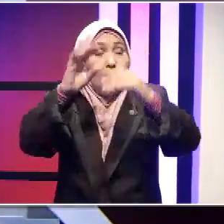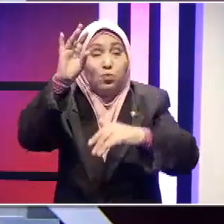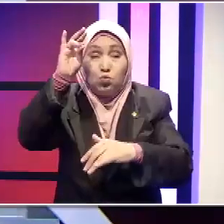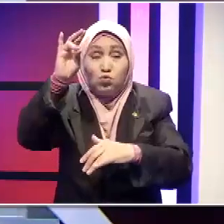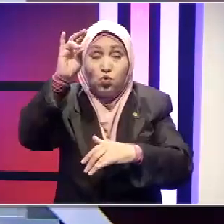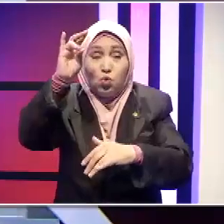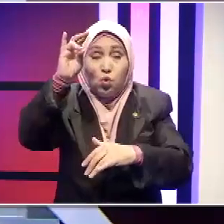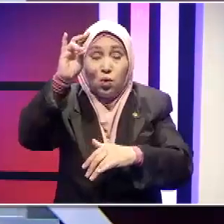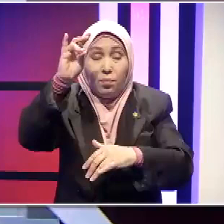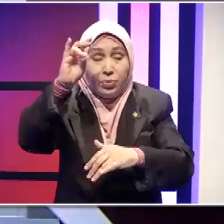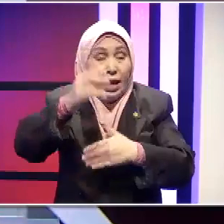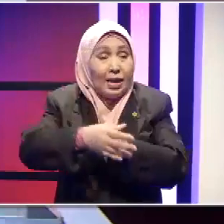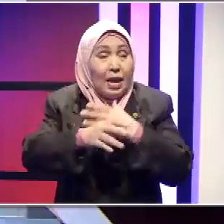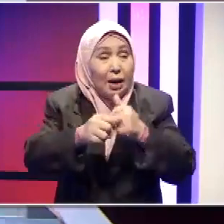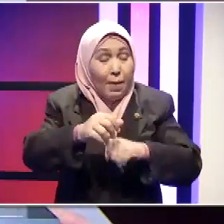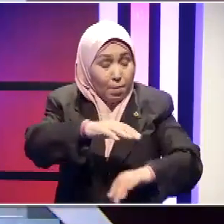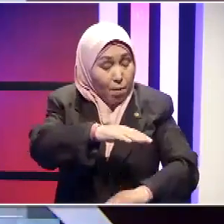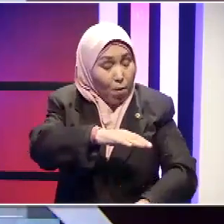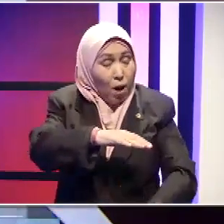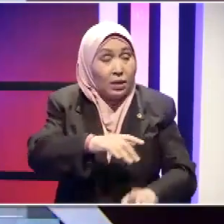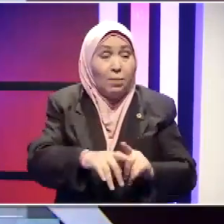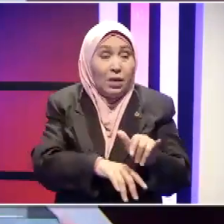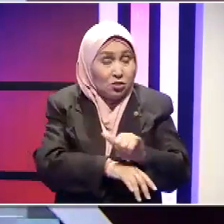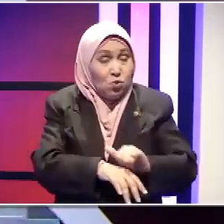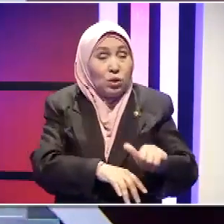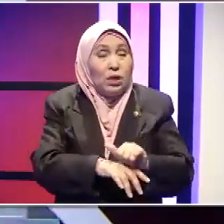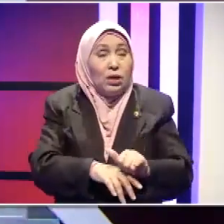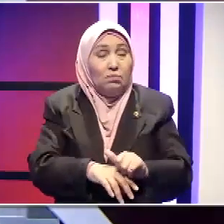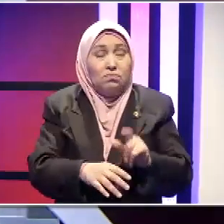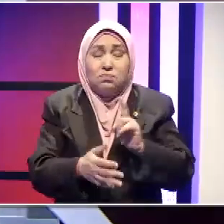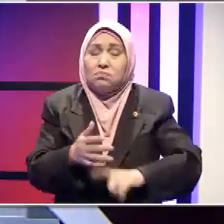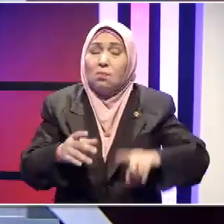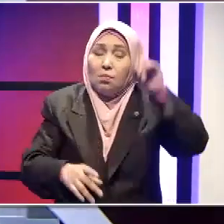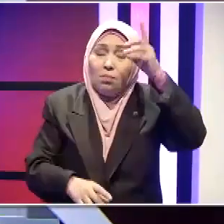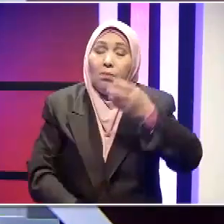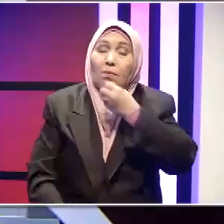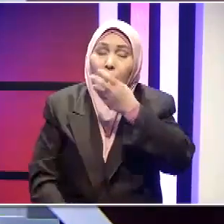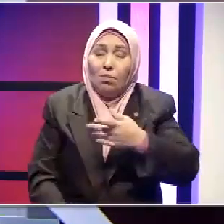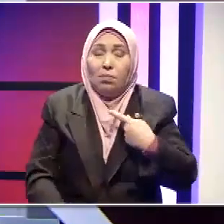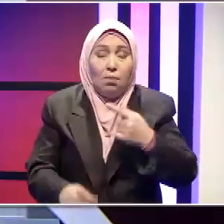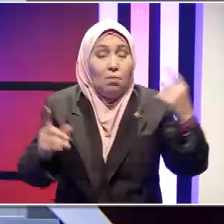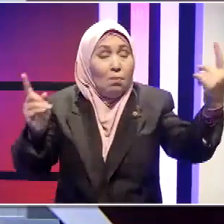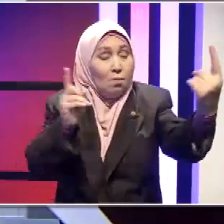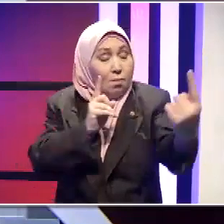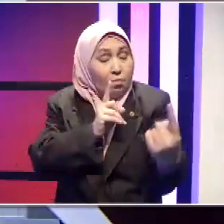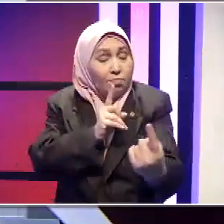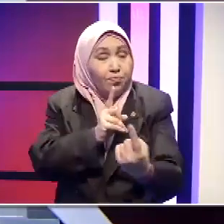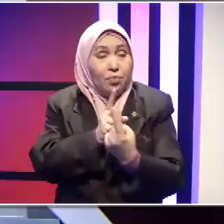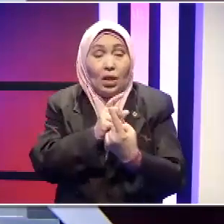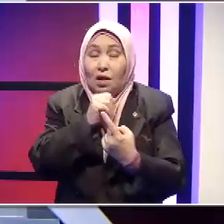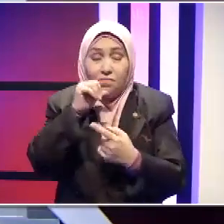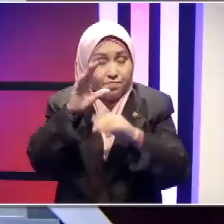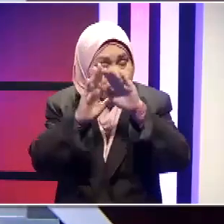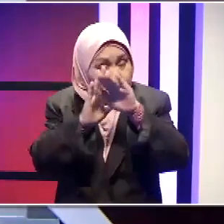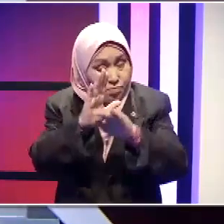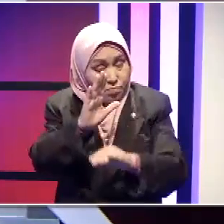Nuhun katanya si anak Nunik bawah tetapi juga ya Allah kami akan jumpa kayaknya dan tidak akan dikurangkan